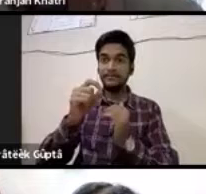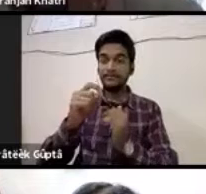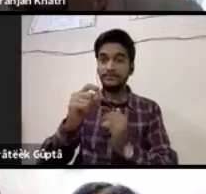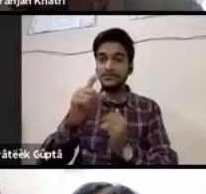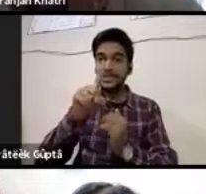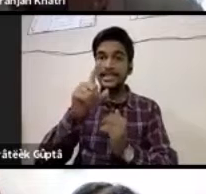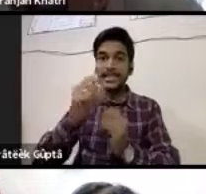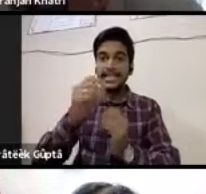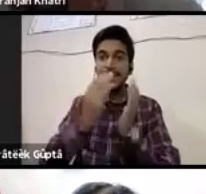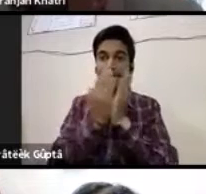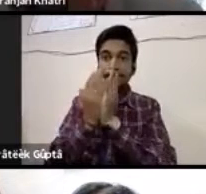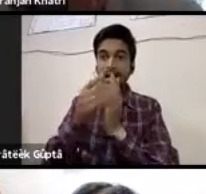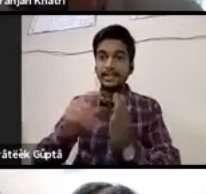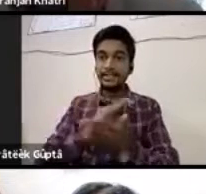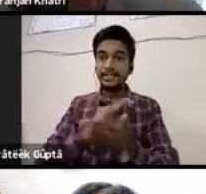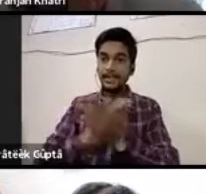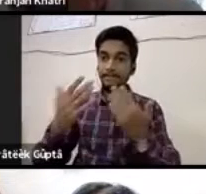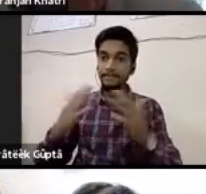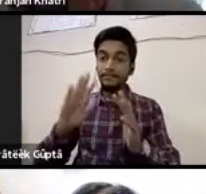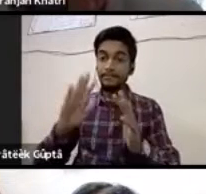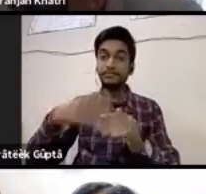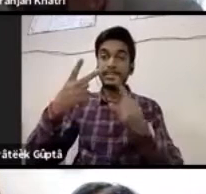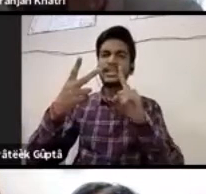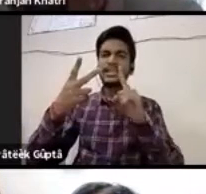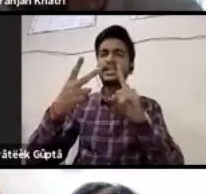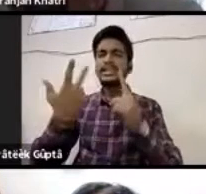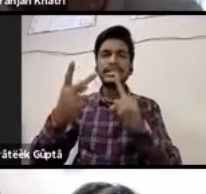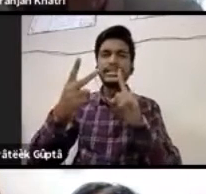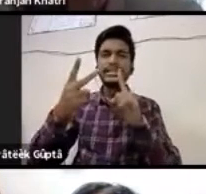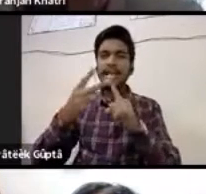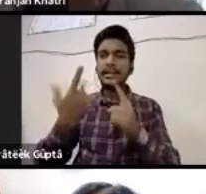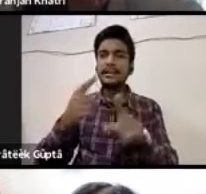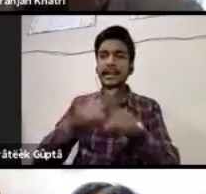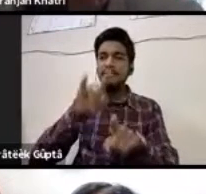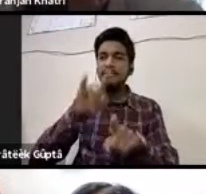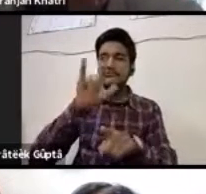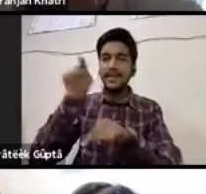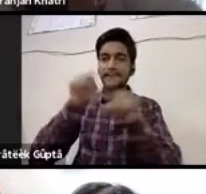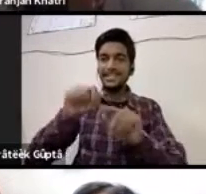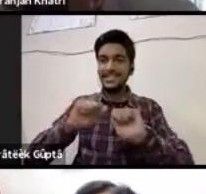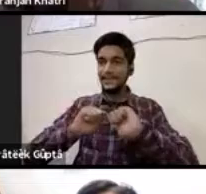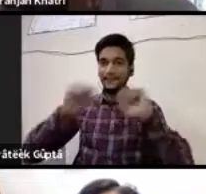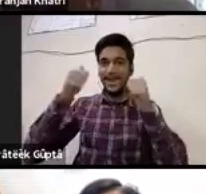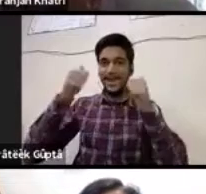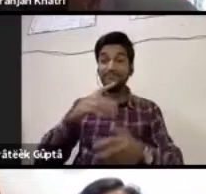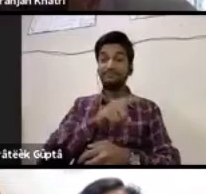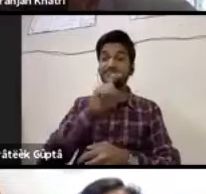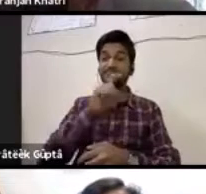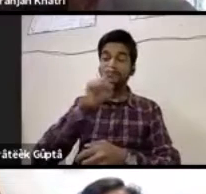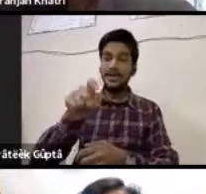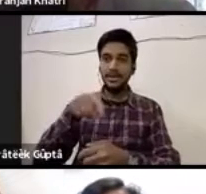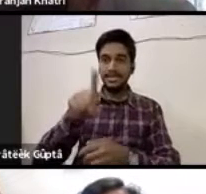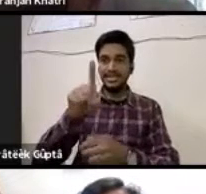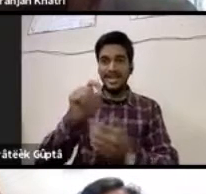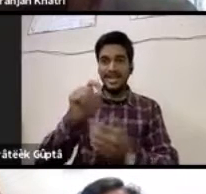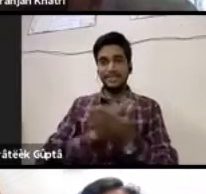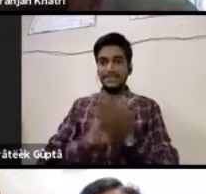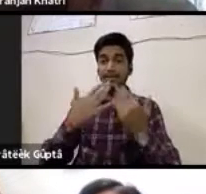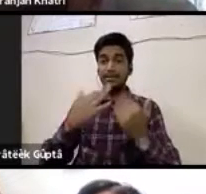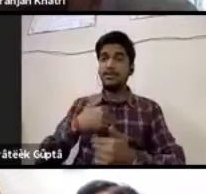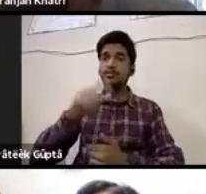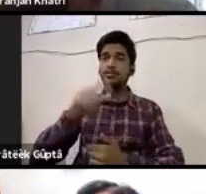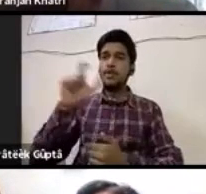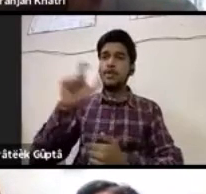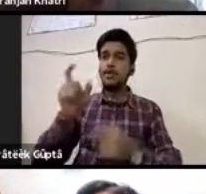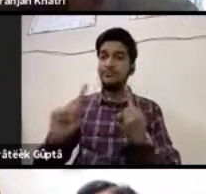सेकंड डिवीजन मार्क्स, और फिर उसने मुझे पूछा कि पापा मेरा कॉलेज कहाँ, मैं किस कॉलेज में जाऊँगा। अब आई वॉज ए प्रोफेसर